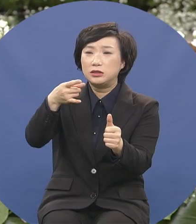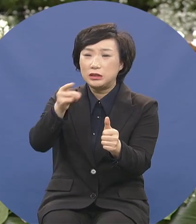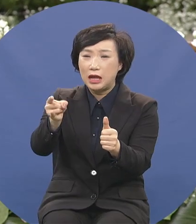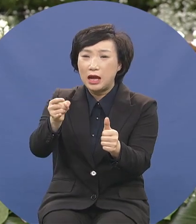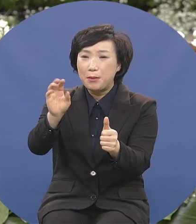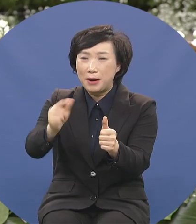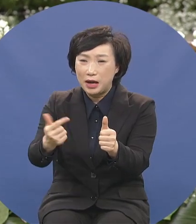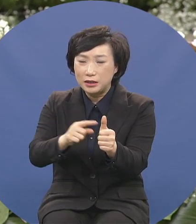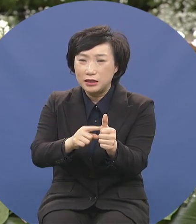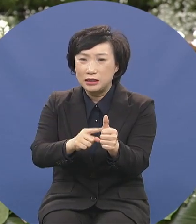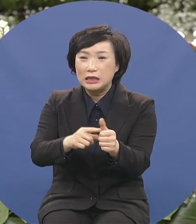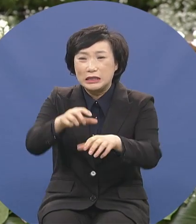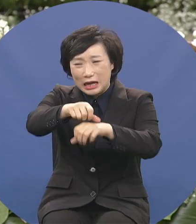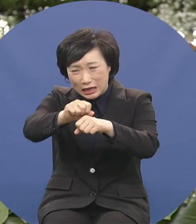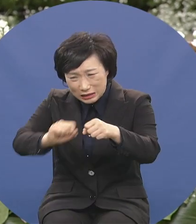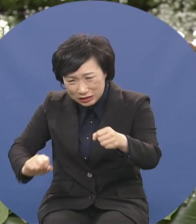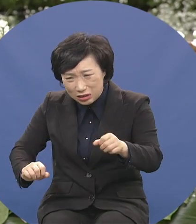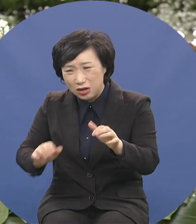그 찢어지는